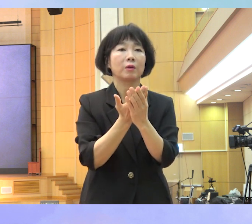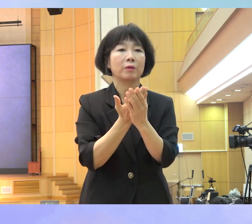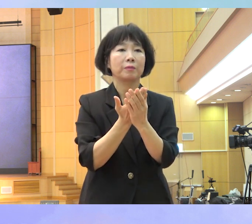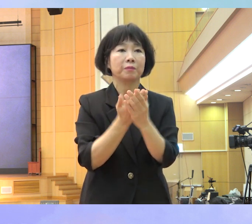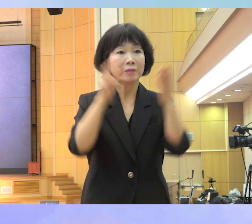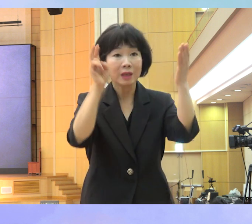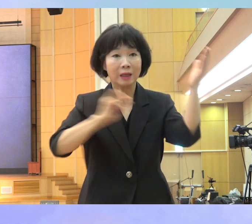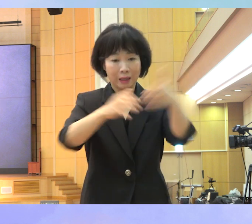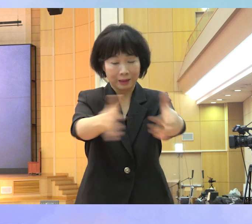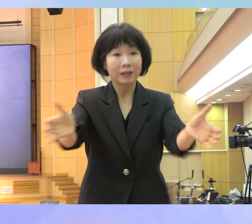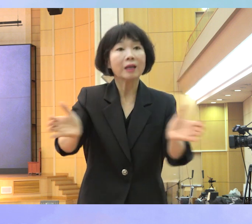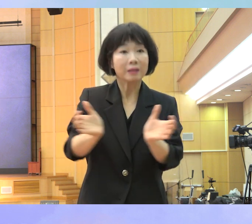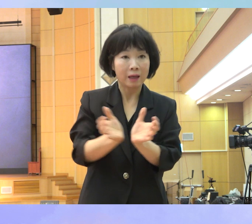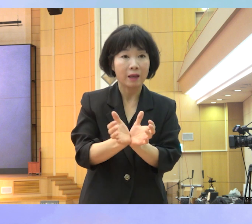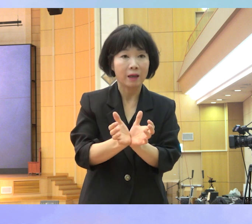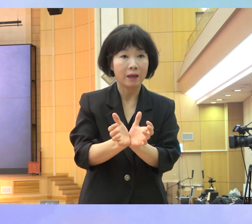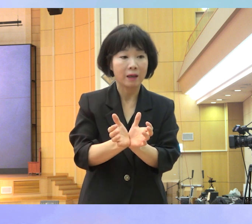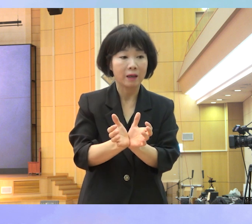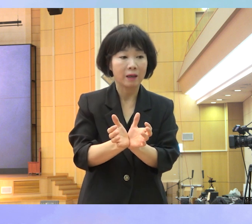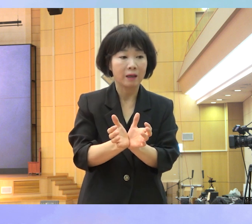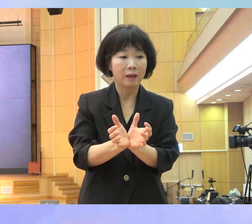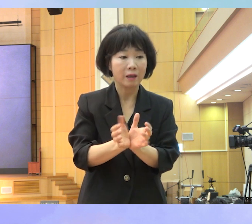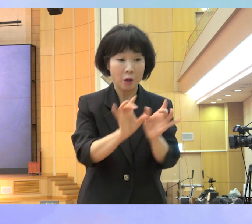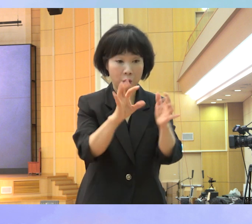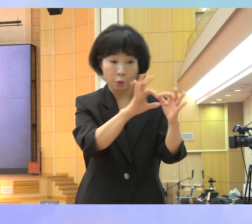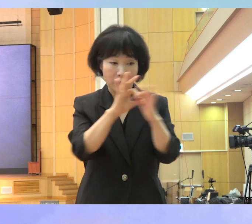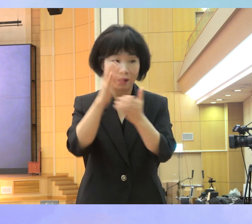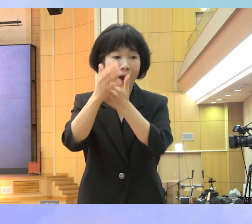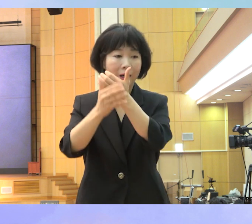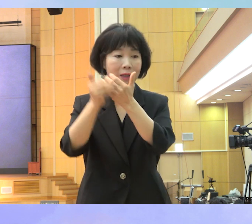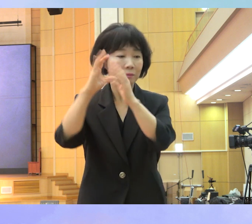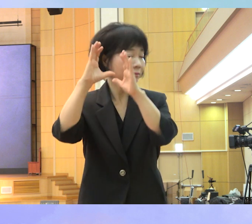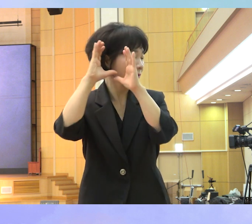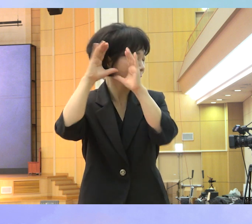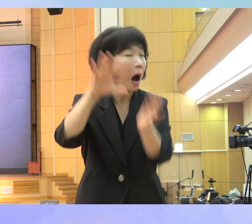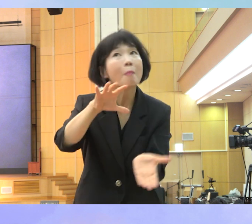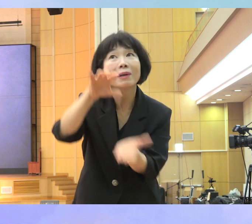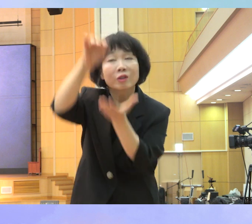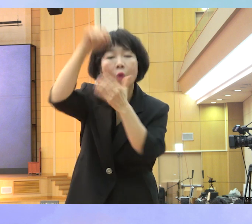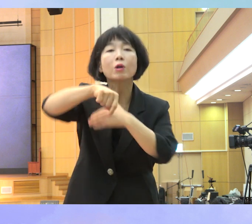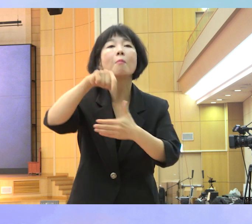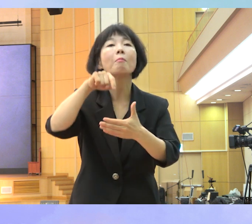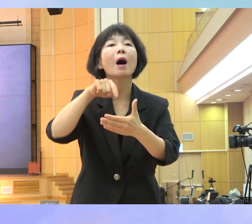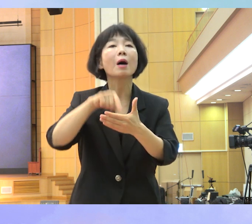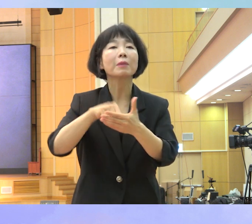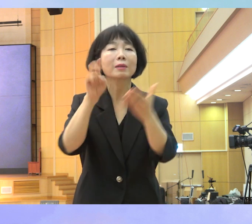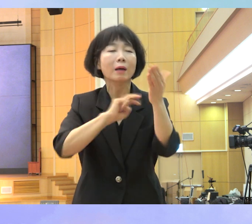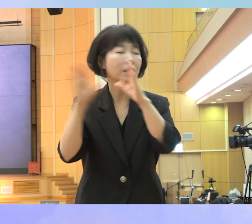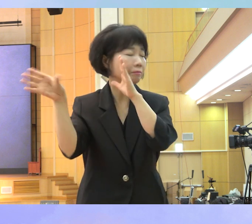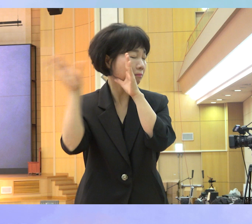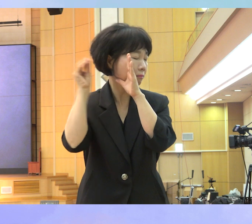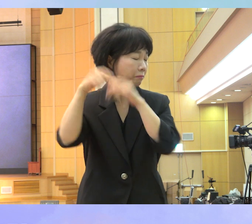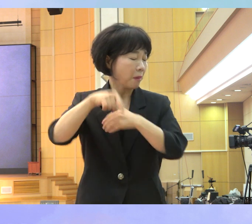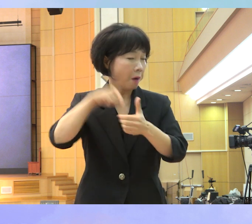귀한 찬양대 찬양을 할진대 그 찬양이 하늘 보좌를 울리고 우리의 마음문이 활짝 열리는 축복의 찬양이 될